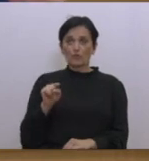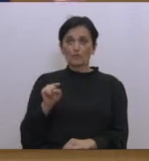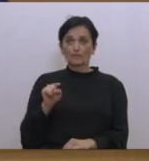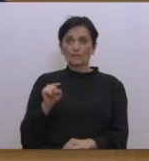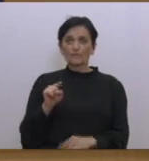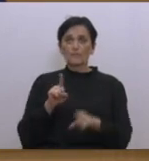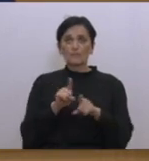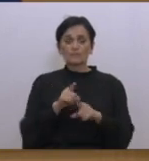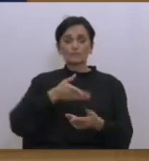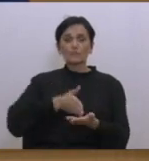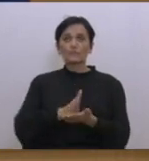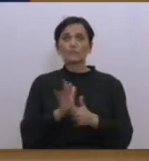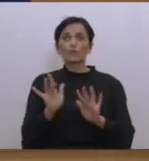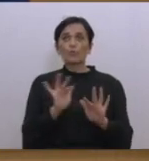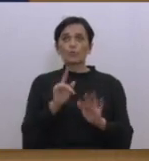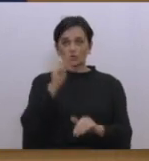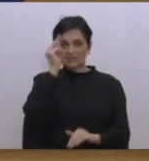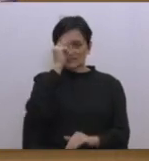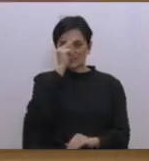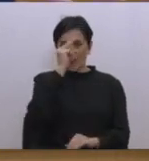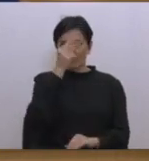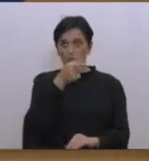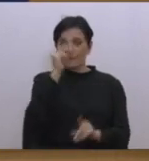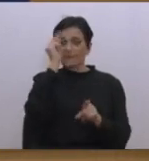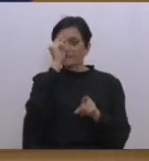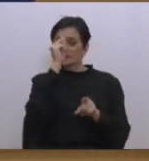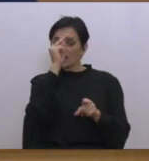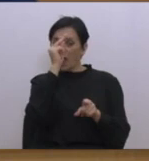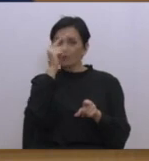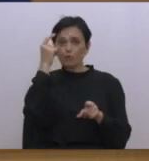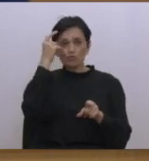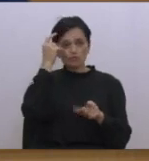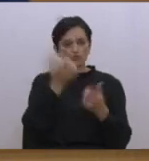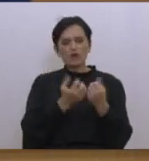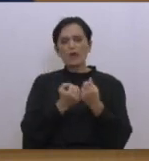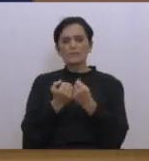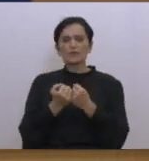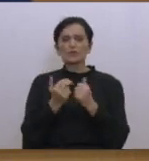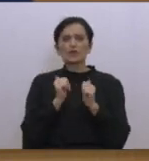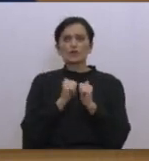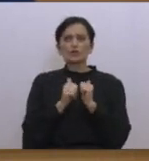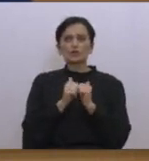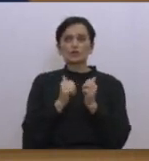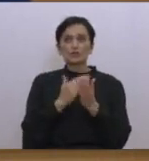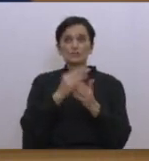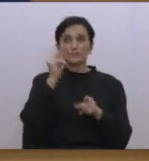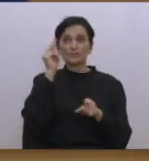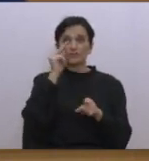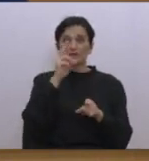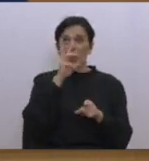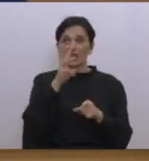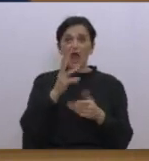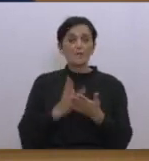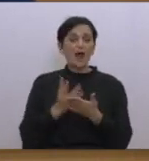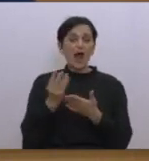ესეთი ფუნქცია არის, მათ შორის, რომ ის სწავლობს, ხო, რაღაცა სწავლობს, რაღაც უნარებს იღებს და ამიტომაც ძალიან ხშირია ხოლმე, რომ სტაჟირება ხელობასაც არ